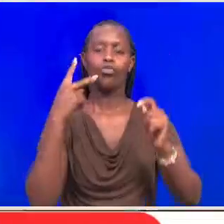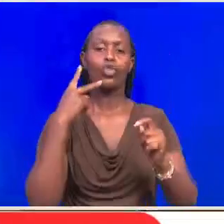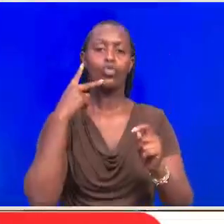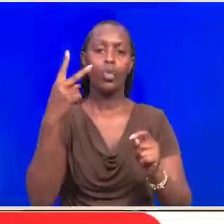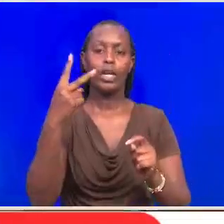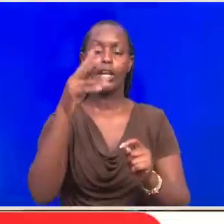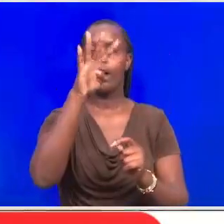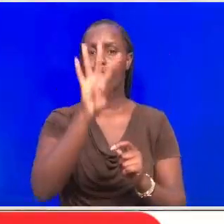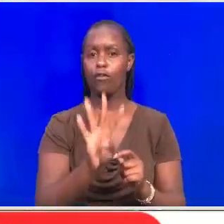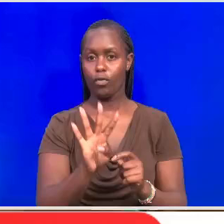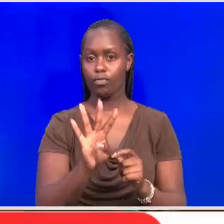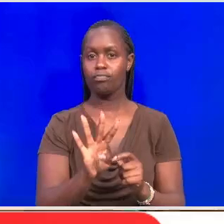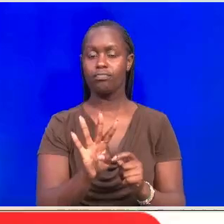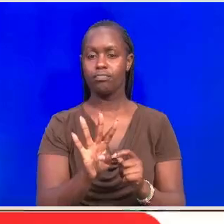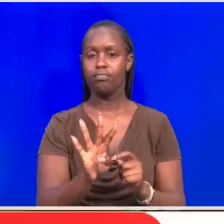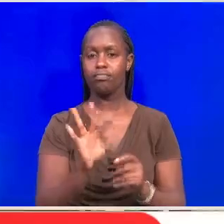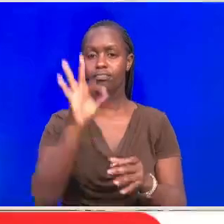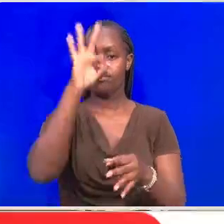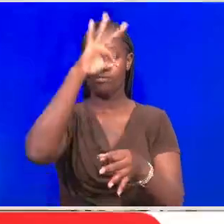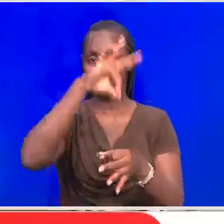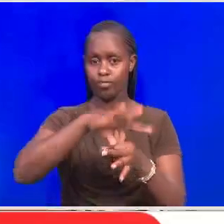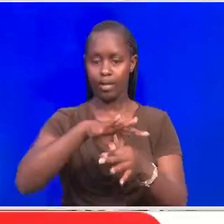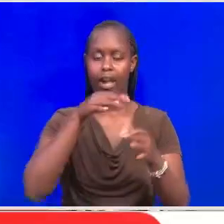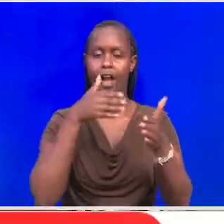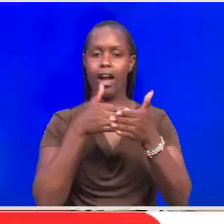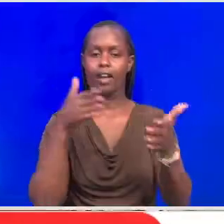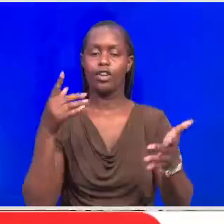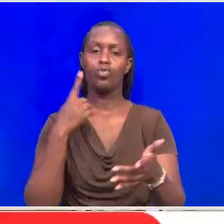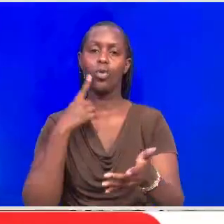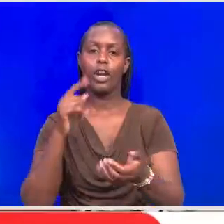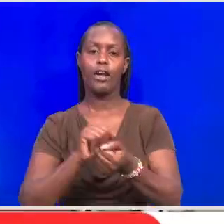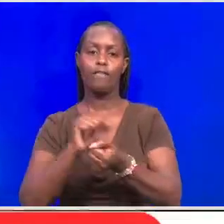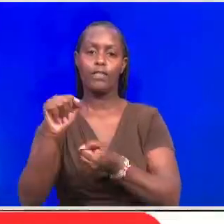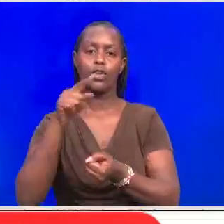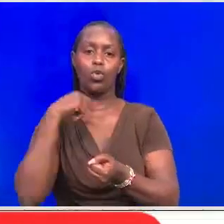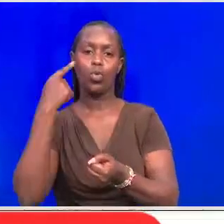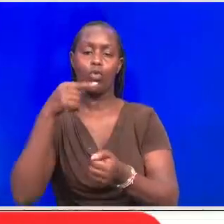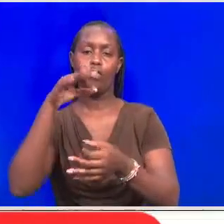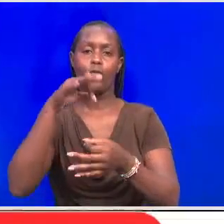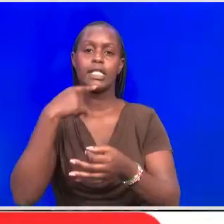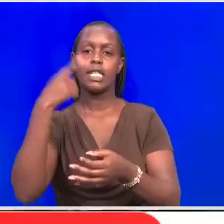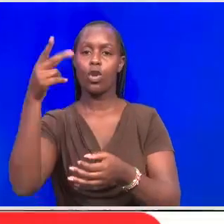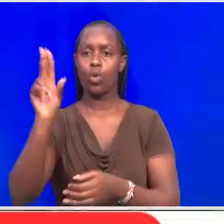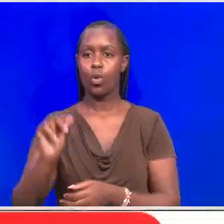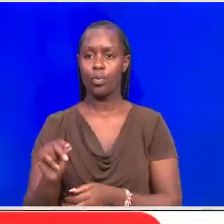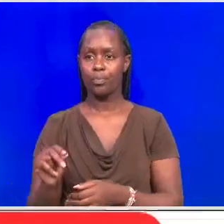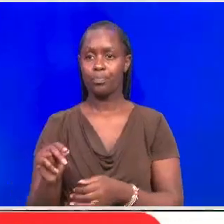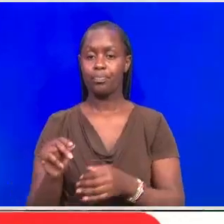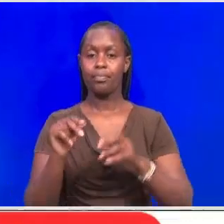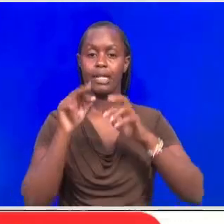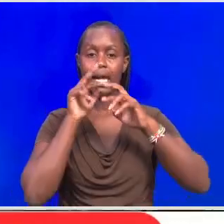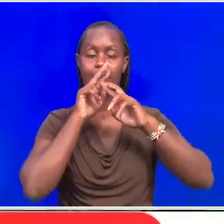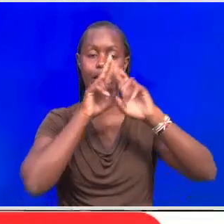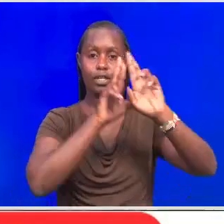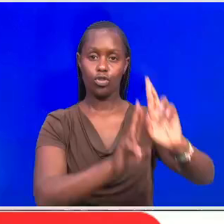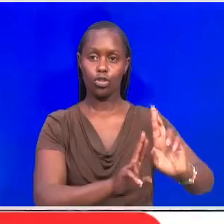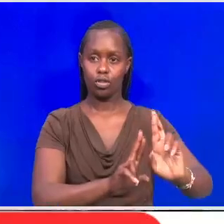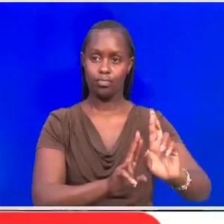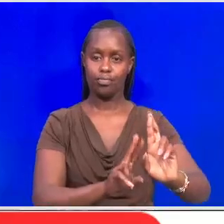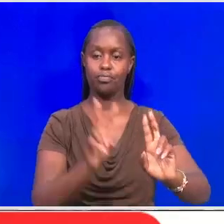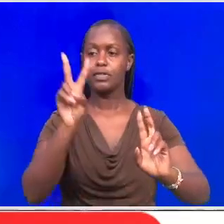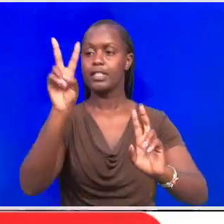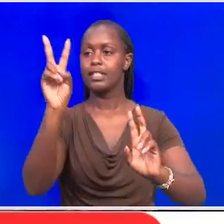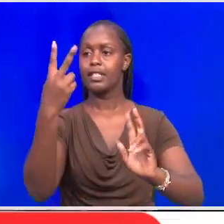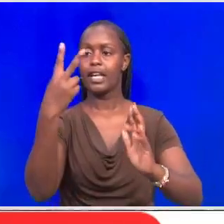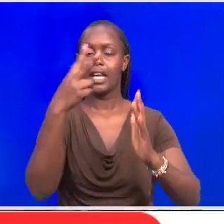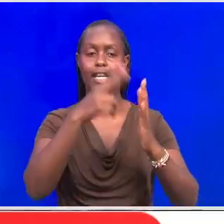za wabunge ziliupitisha mswada huo dhidi ya 115 walioukataa. The results of the division on second reading of